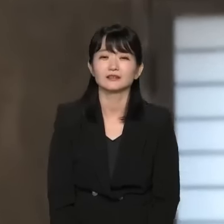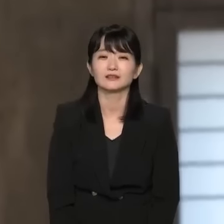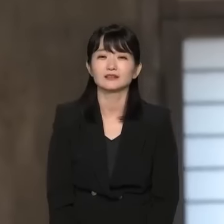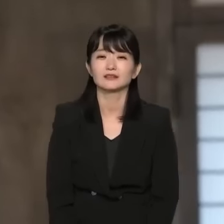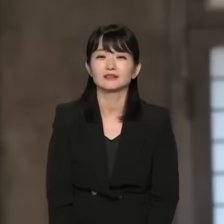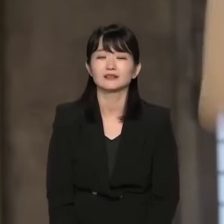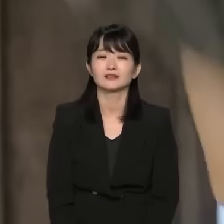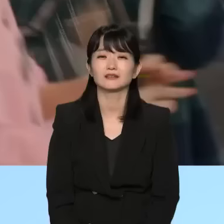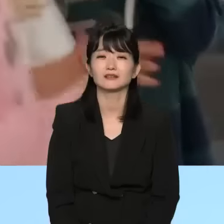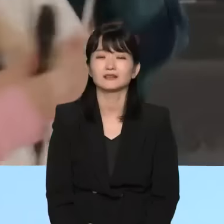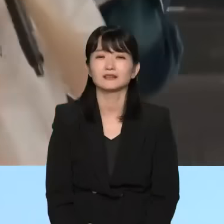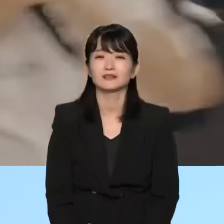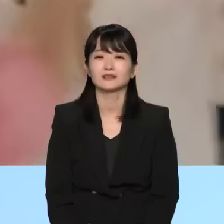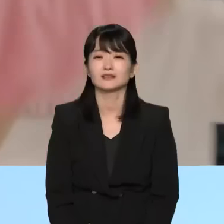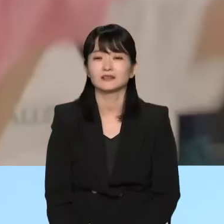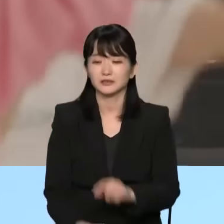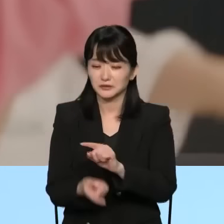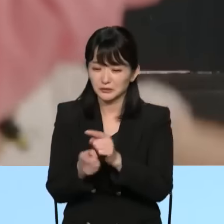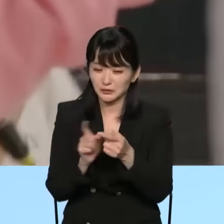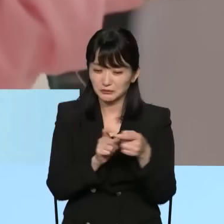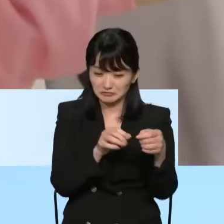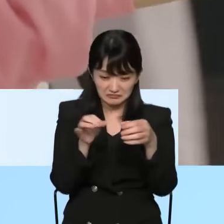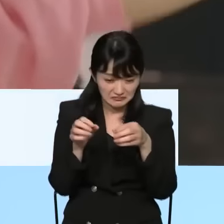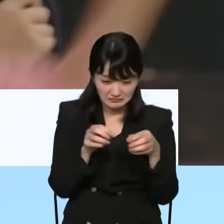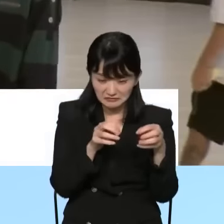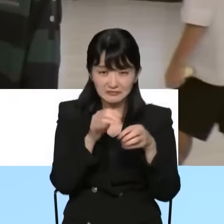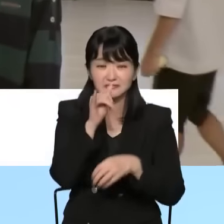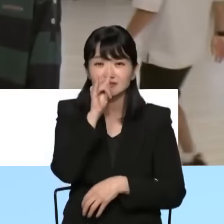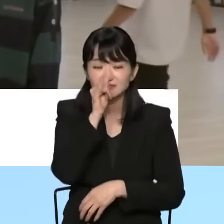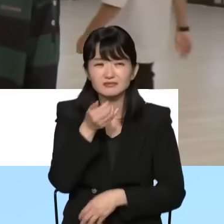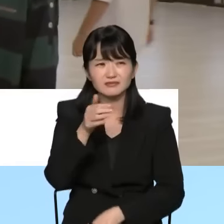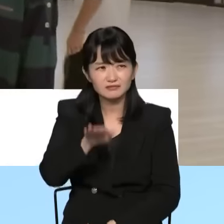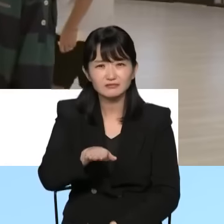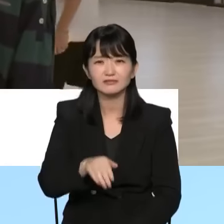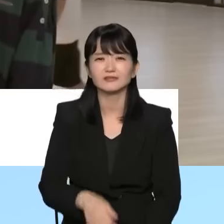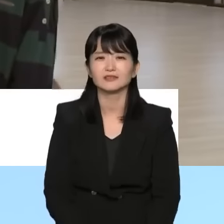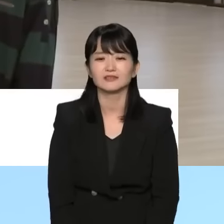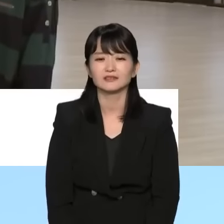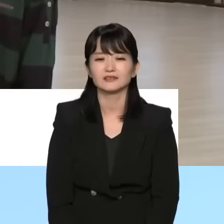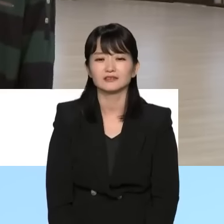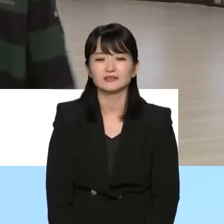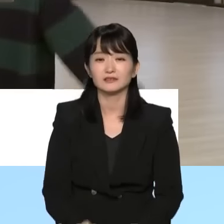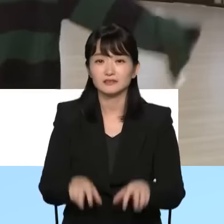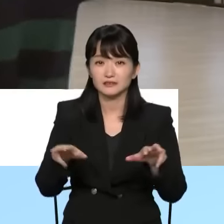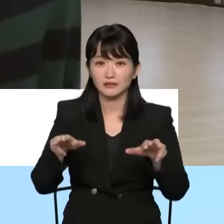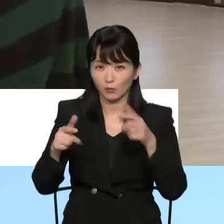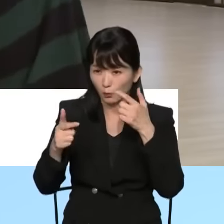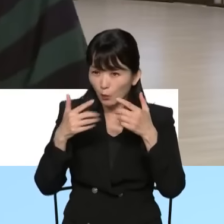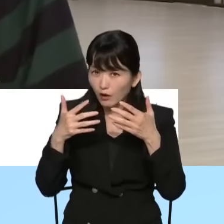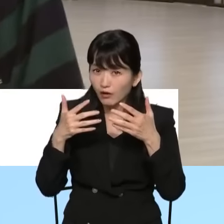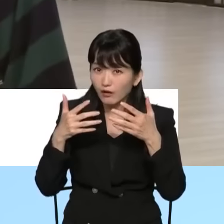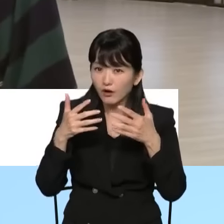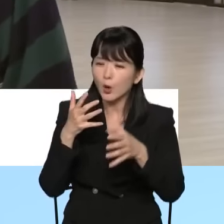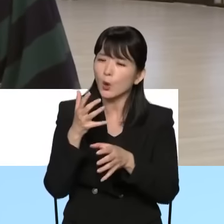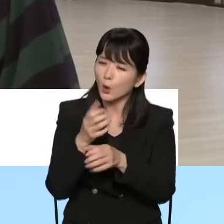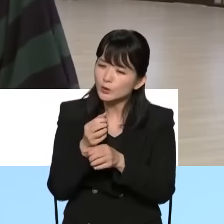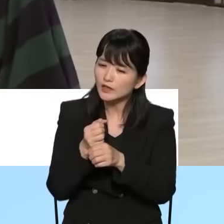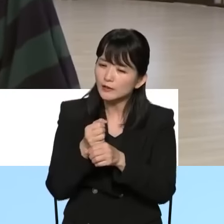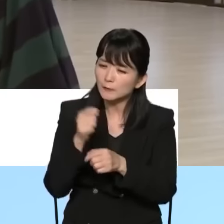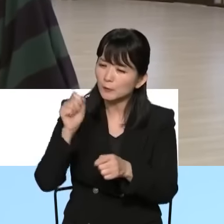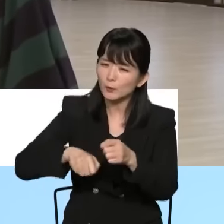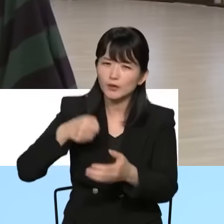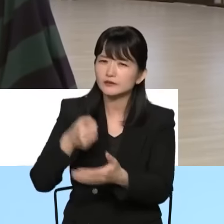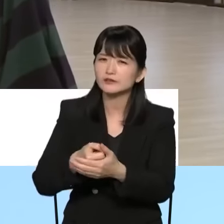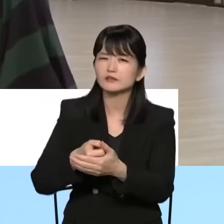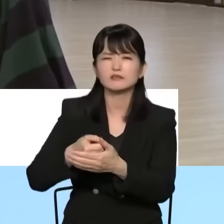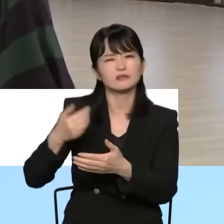오가는 얘기가 있나요? 말은 늘 오가는 그냥 하지만 네. 아직 딱 정확하게 언제 하겠다라고 공표할